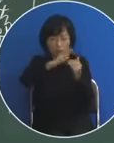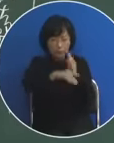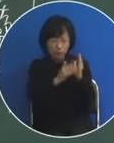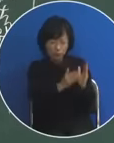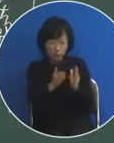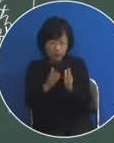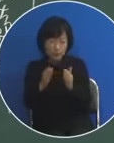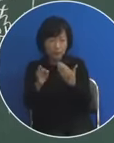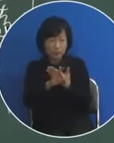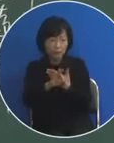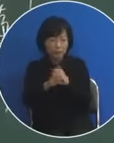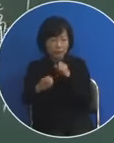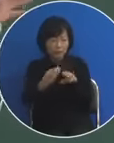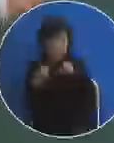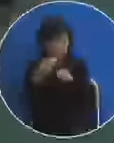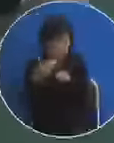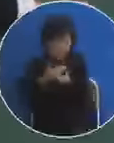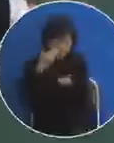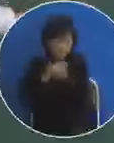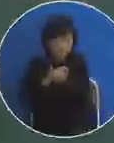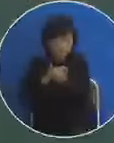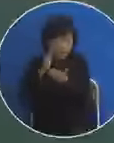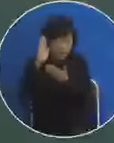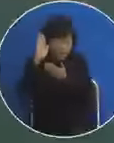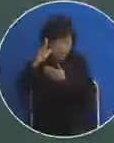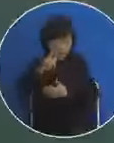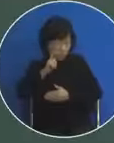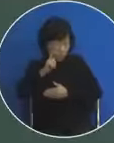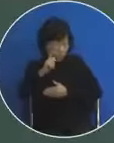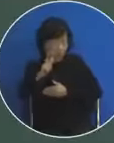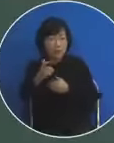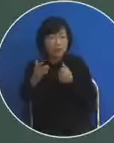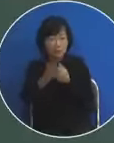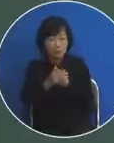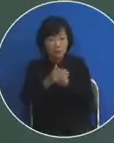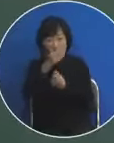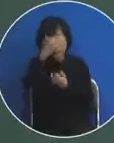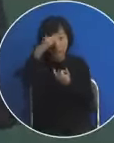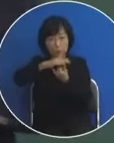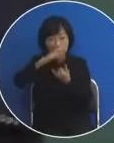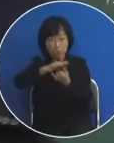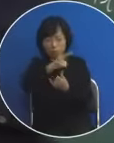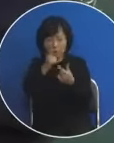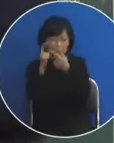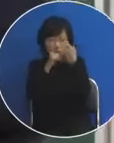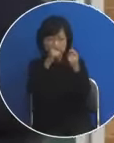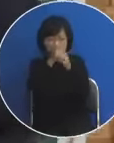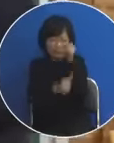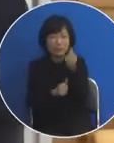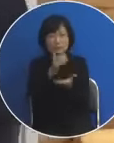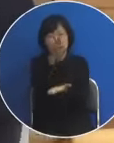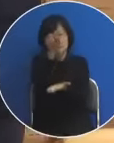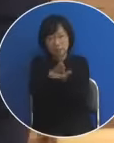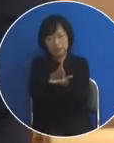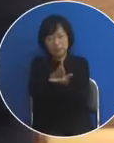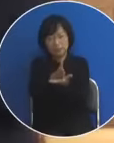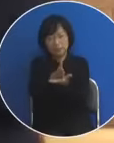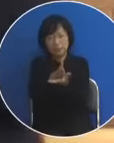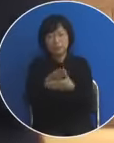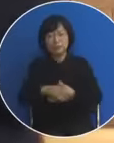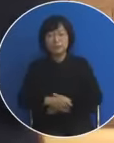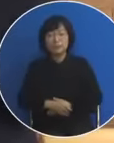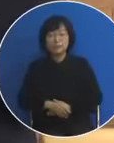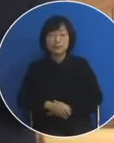때문에 절대 렘넌트들은 속지 말아야 돼요. A time that you enjoy right now, it'll be the long-lasting answers for your future, and so remnants don't be deceived.